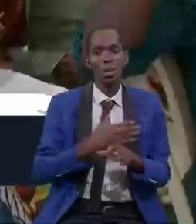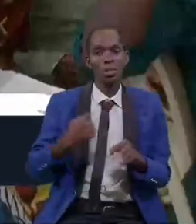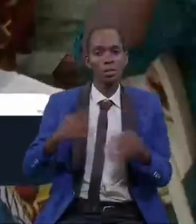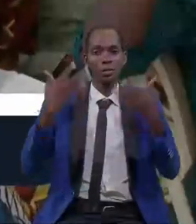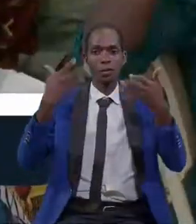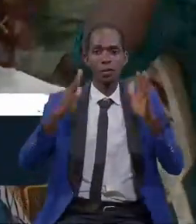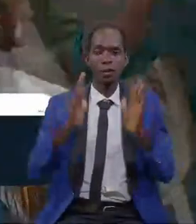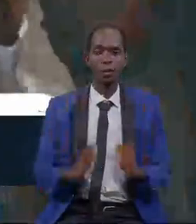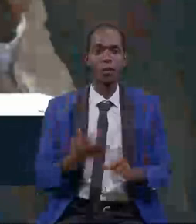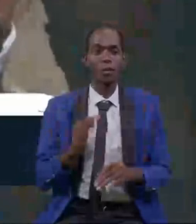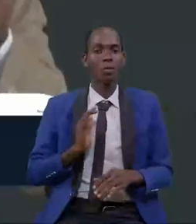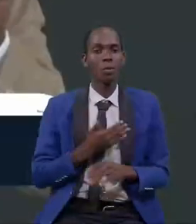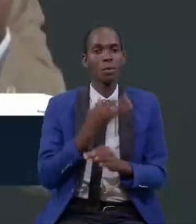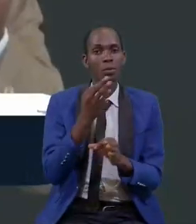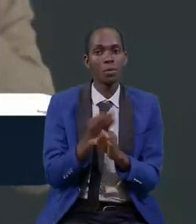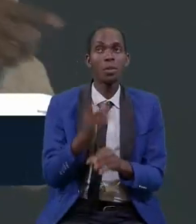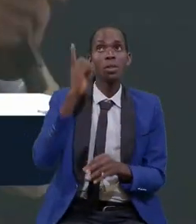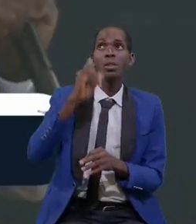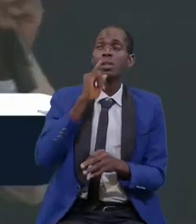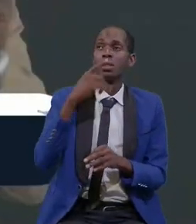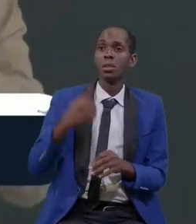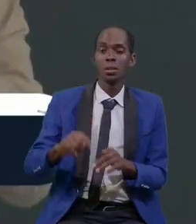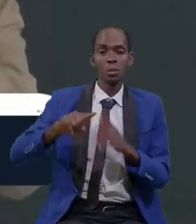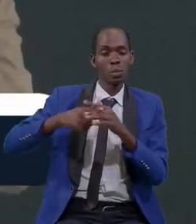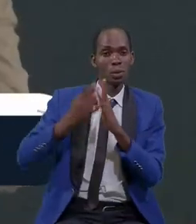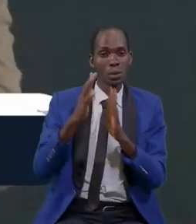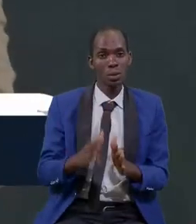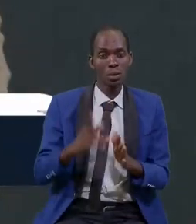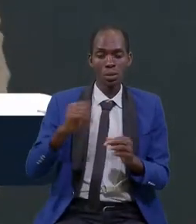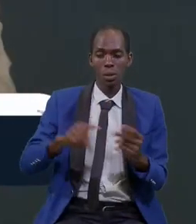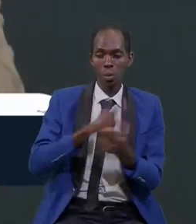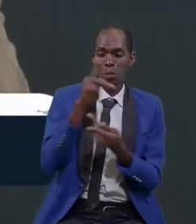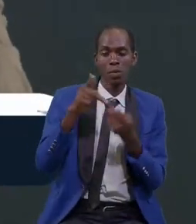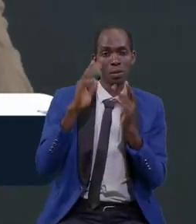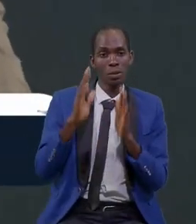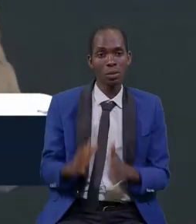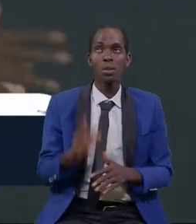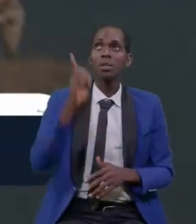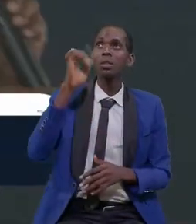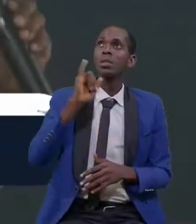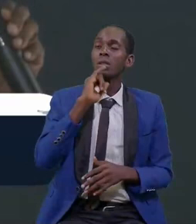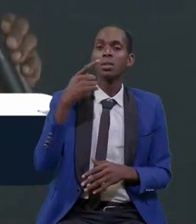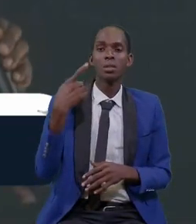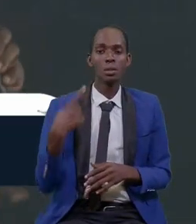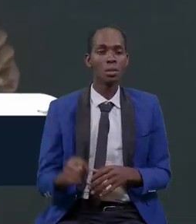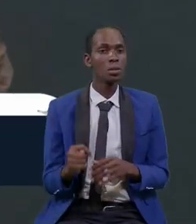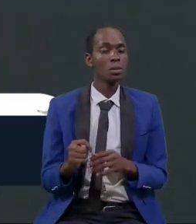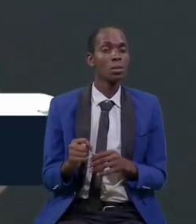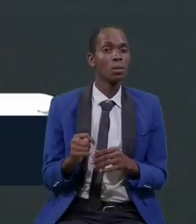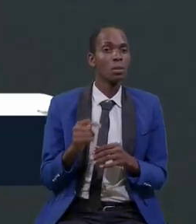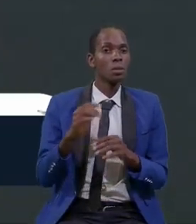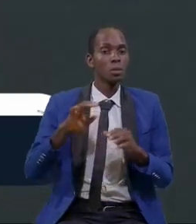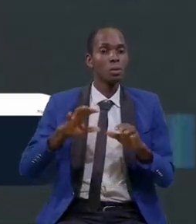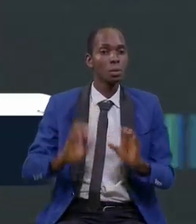consommateur de notre foi. Ayant les regards sur Jésus, le chef et le consommateur. Il est le chef, l'auteur, et c'est le consommateur. Il est le consommateur, il